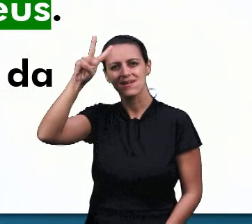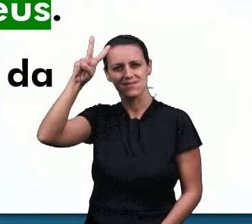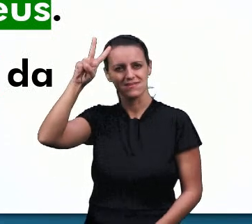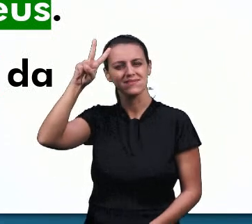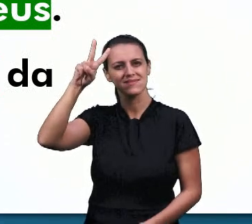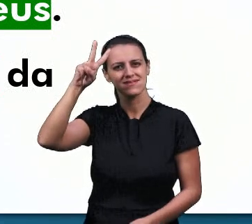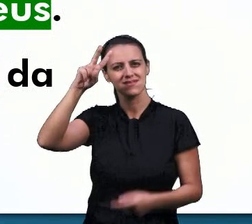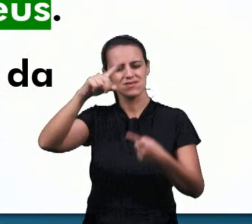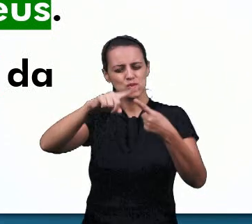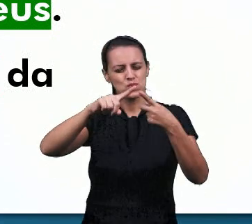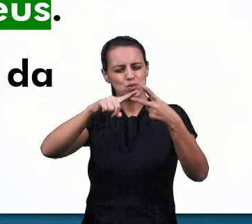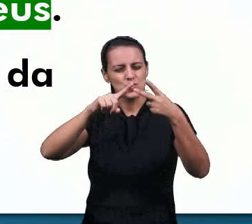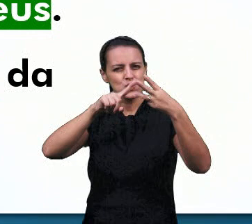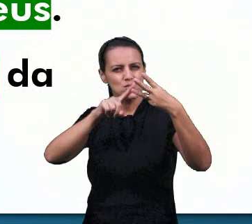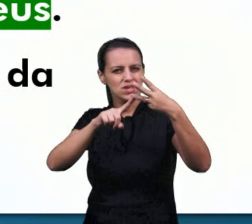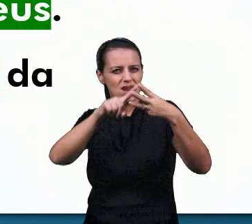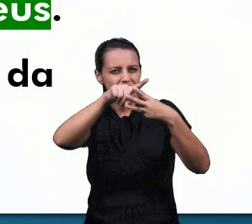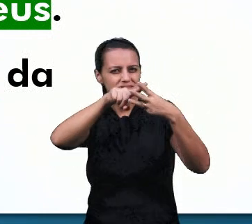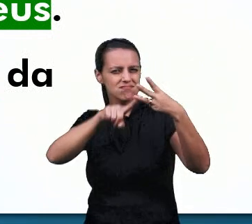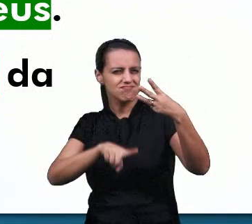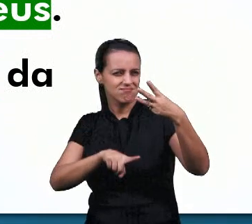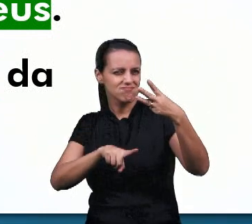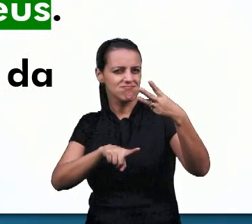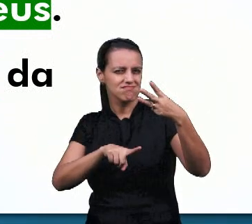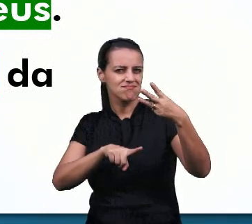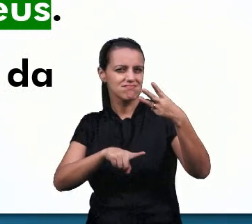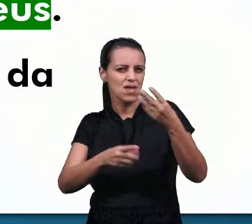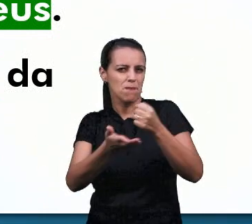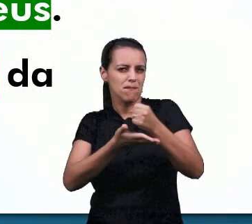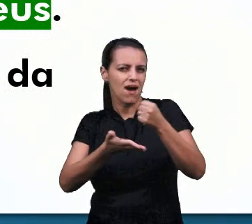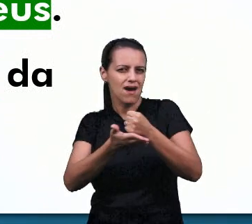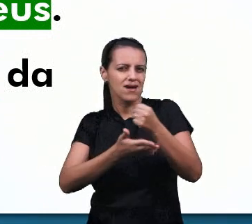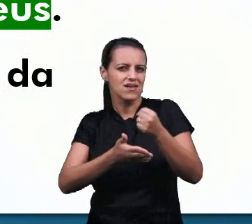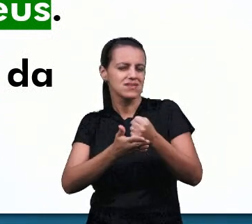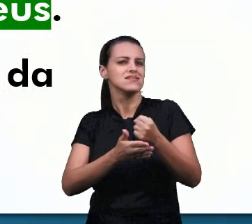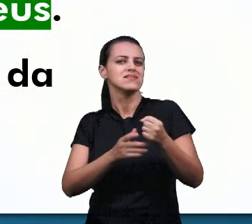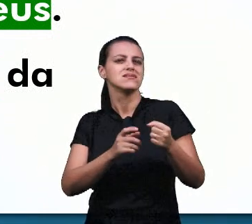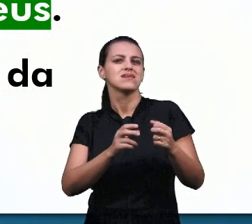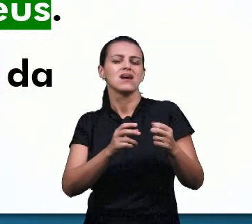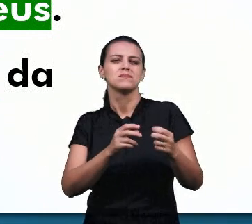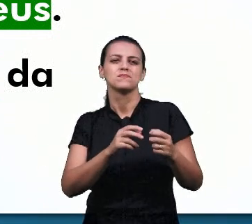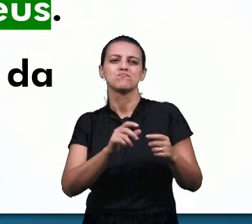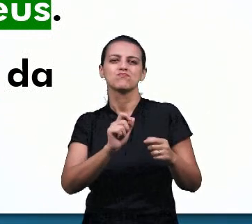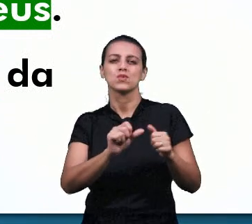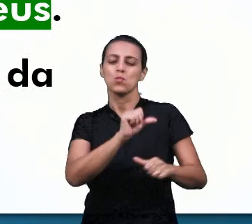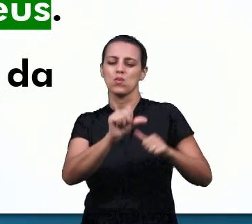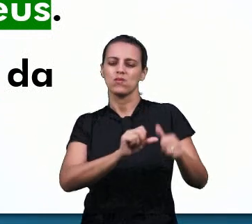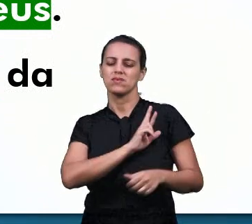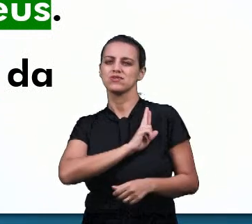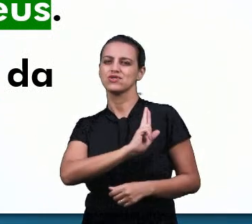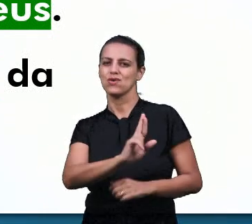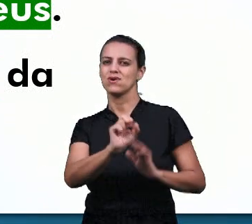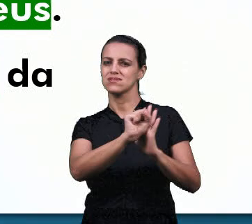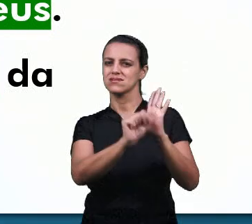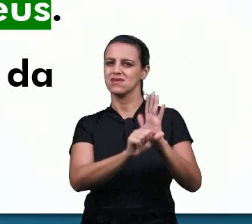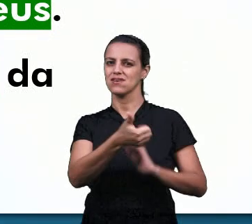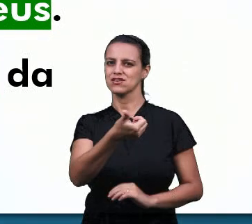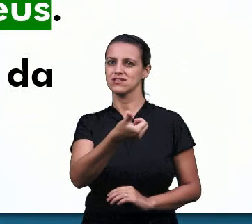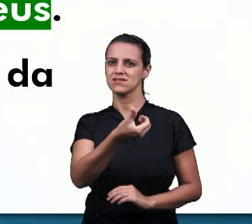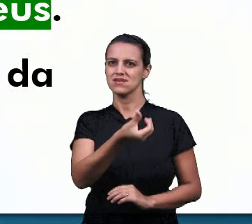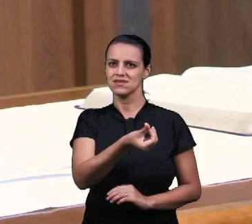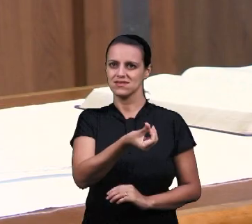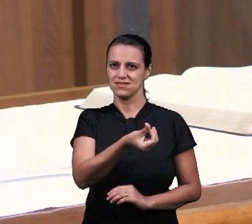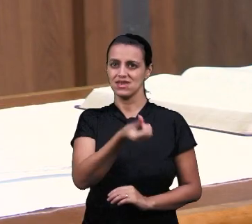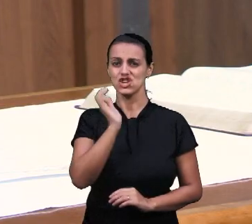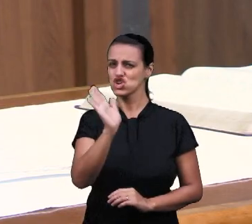3 principes de la réforme religieuse au XVIe siècle déjà étudiés. » Donc nous allons voir maintenant